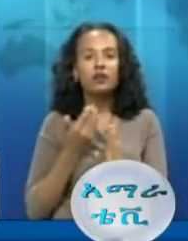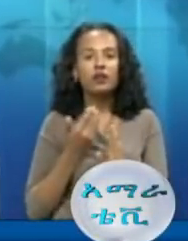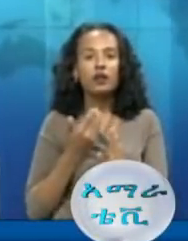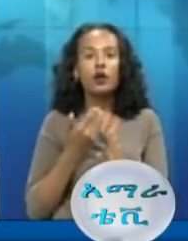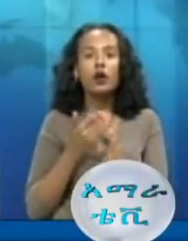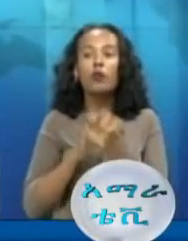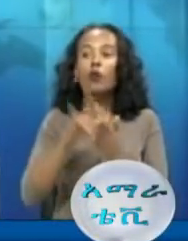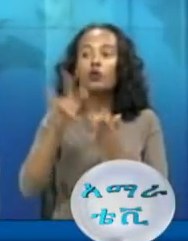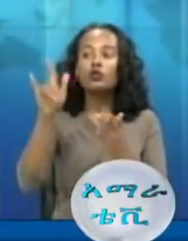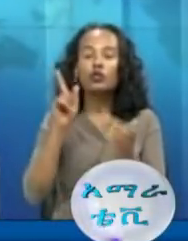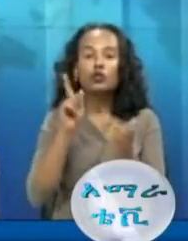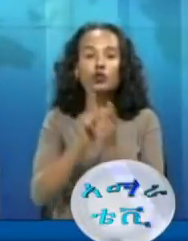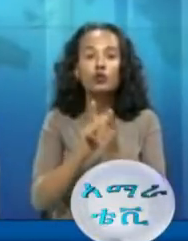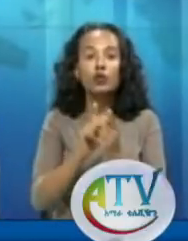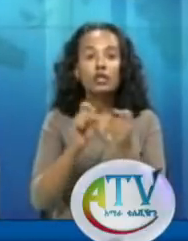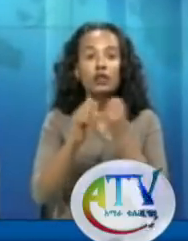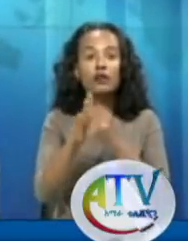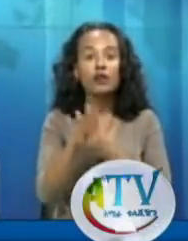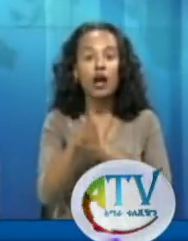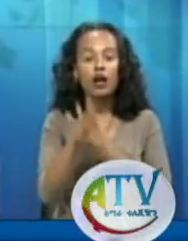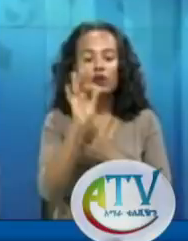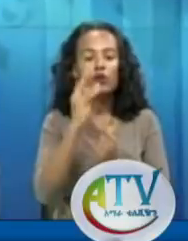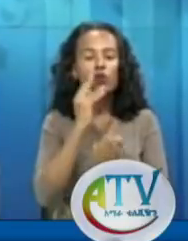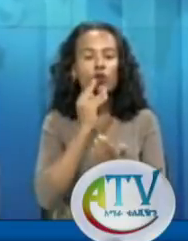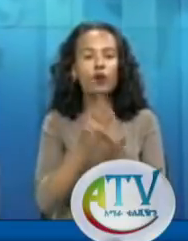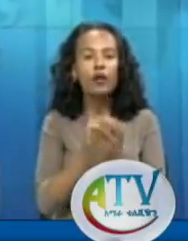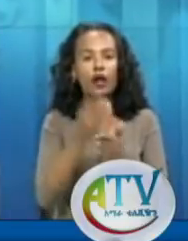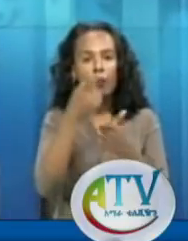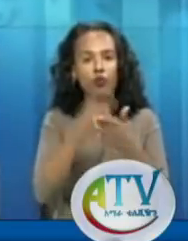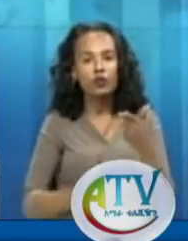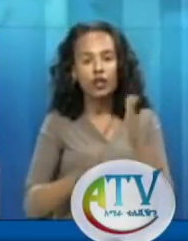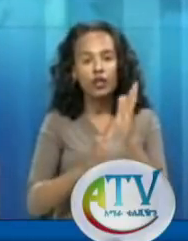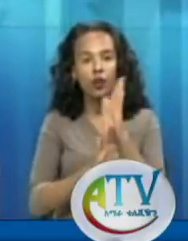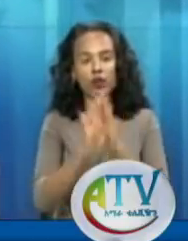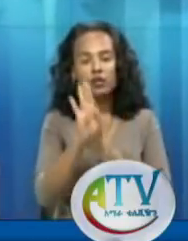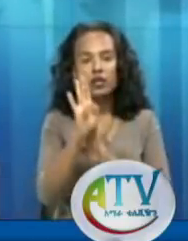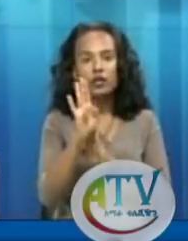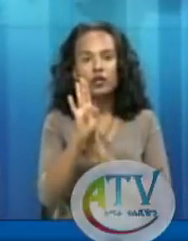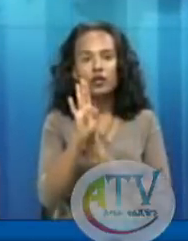በፊት በውጭ ግንኙነት ዘርፍ ያገኘነውን መልካም ውጤት የማሳደግ፣